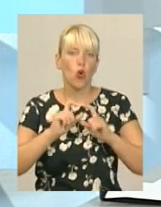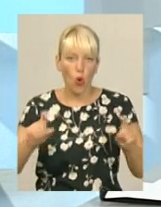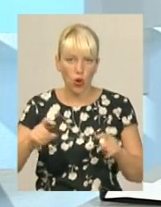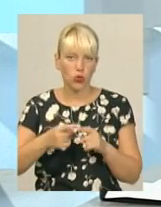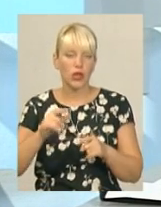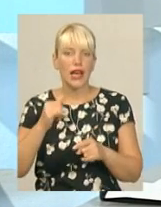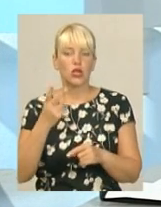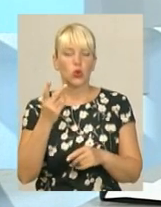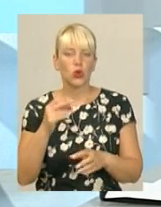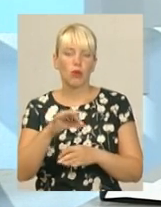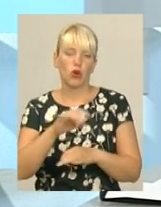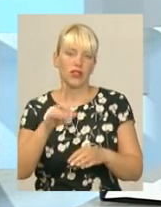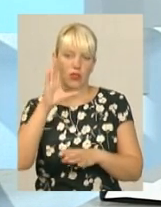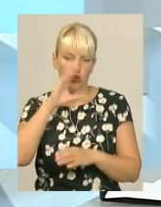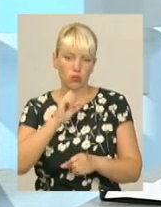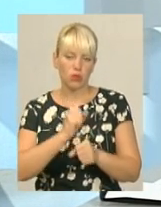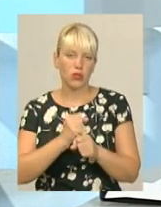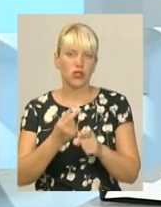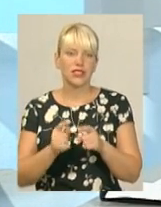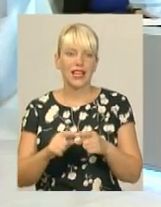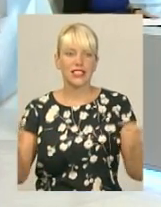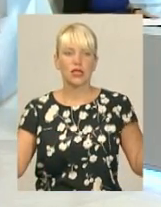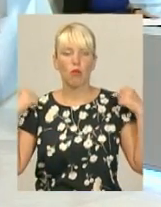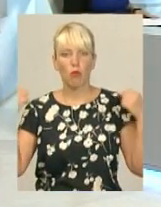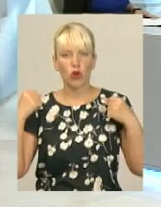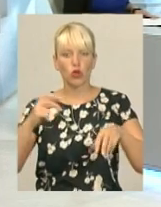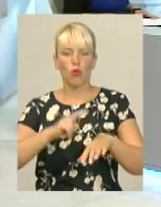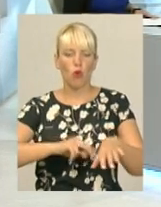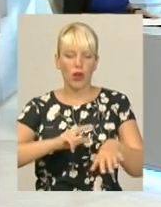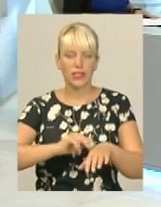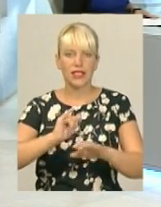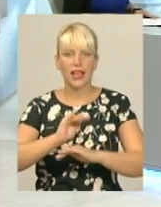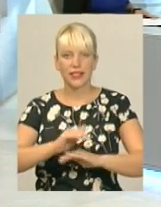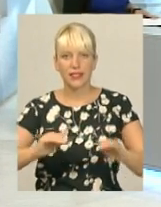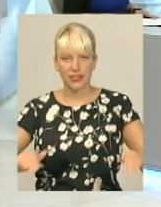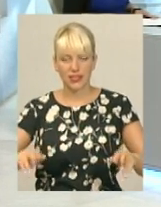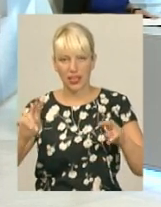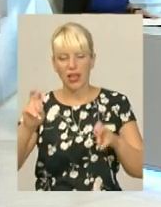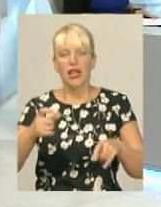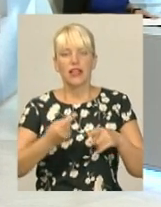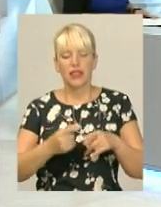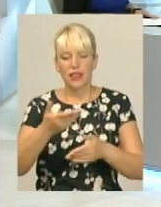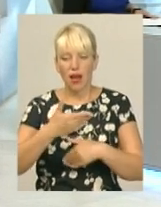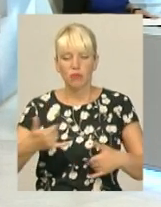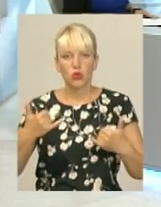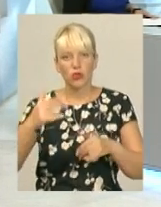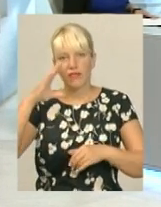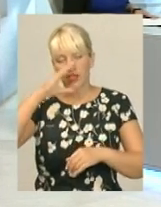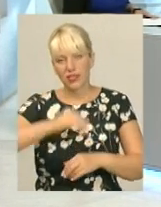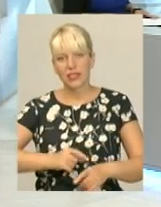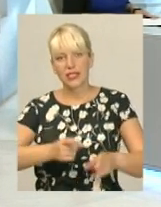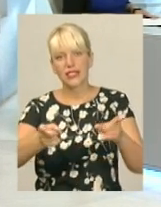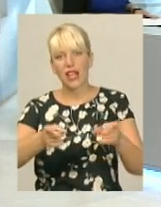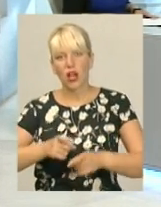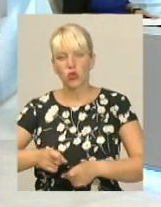який успішно у нас працює, це спорт, поліція і діти. Нам сьогодні вдається